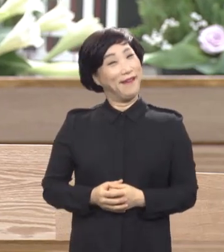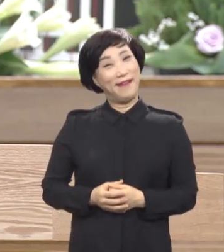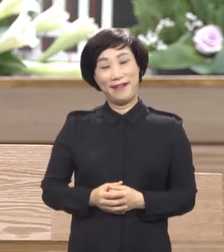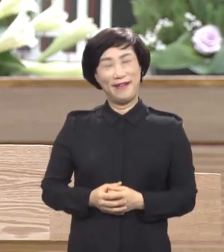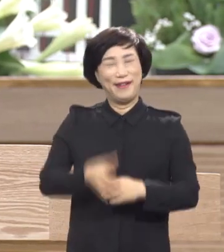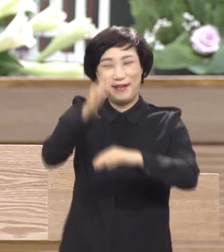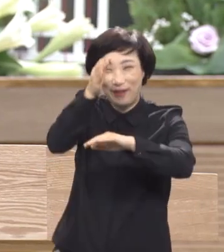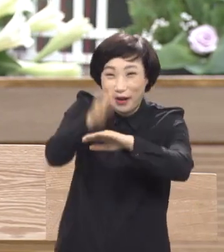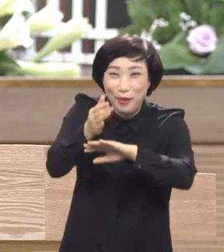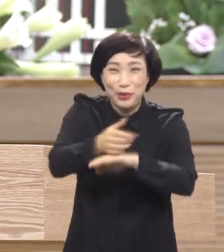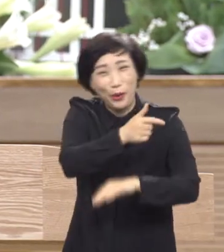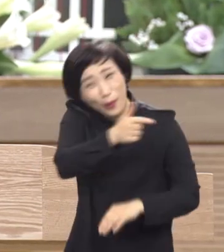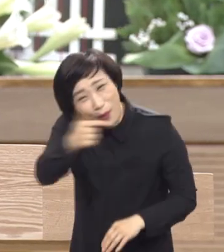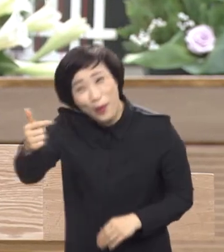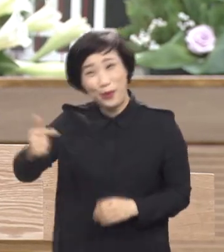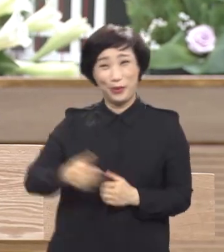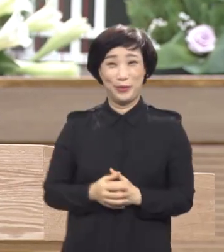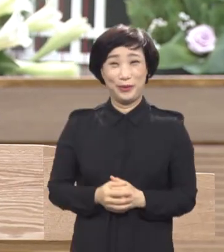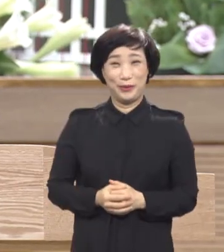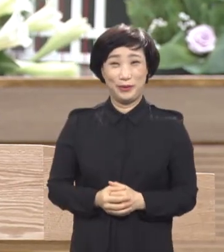감사한가